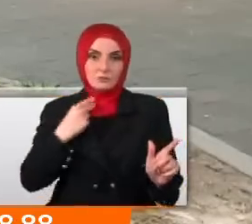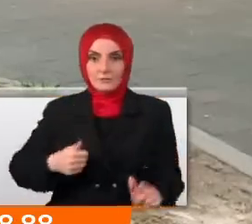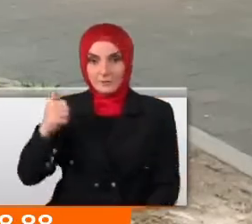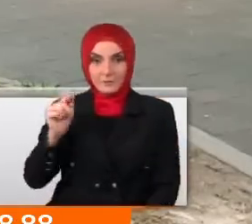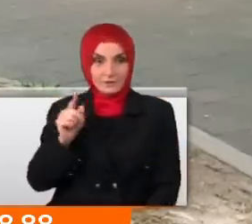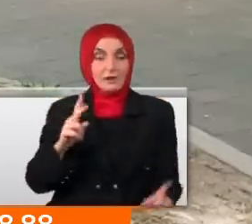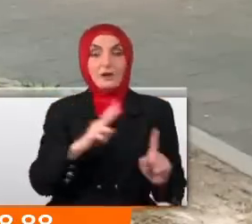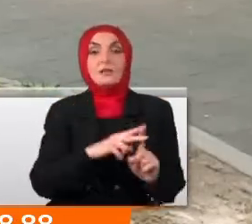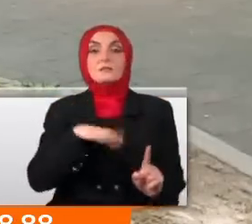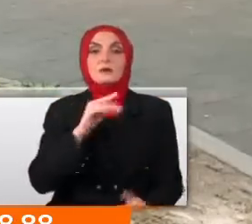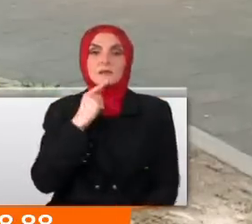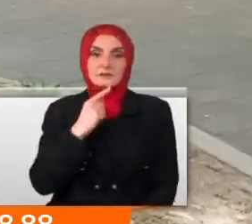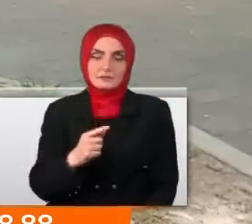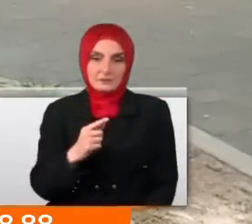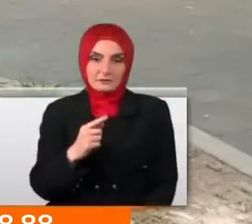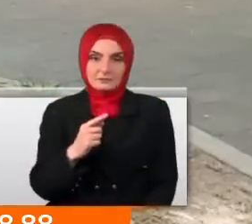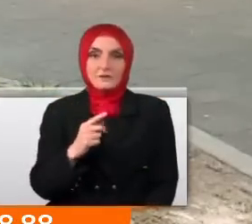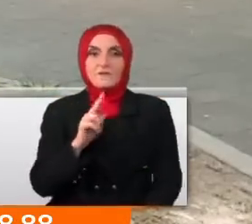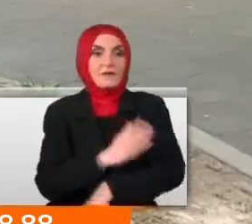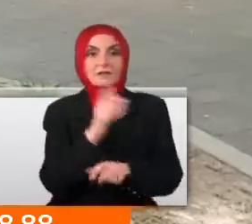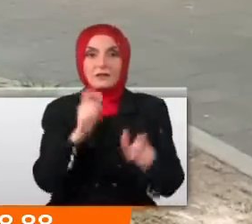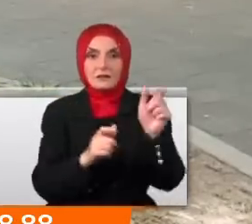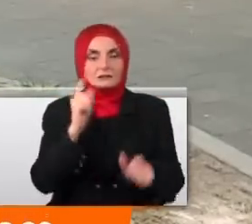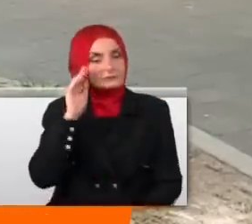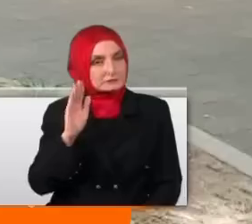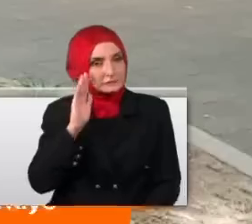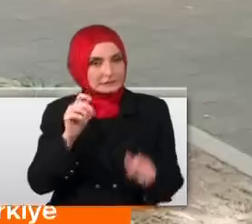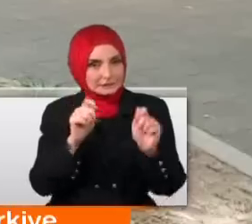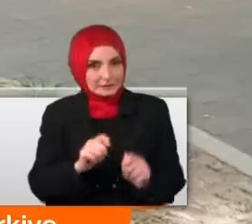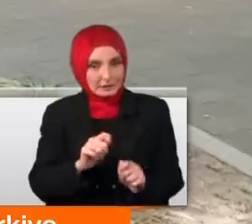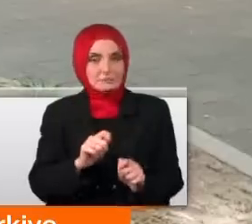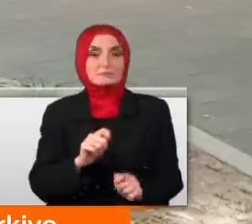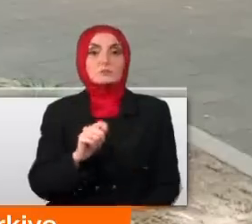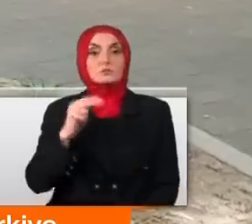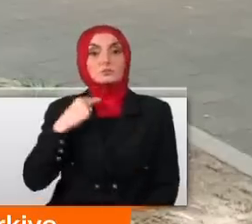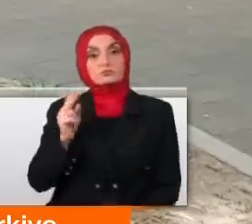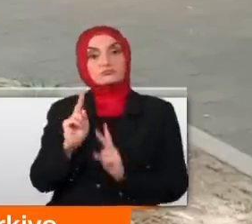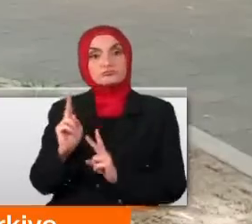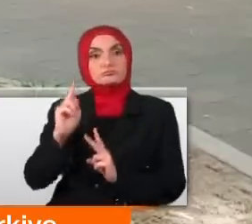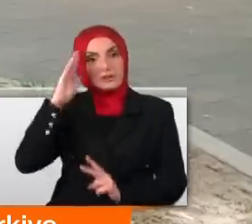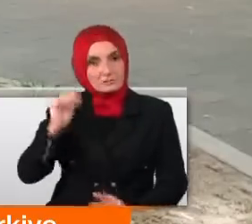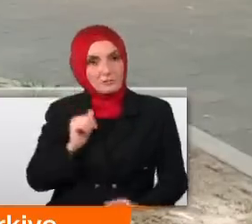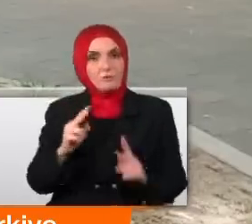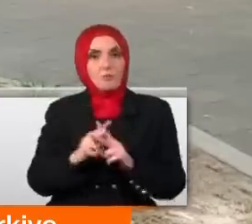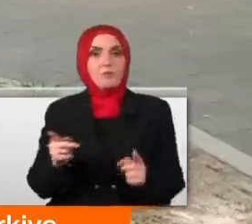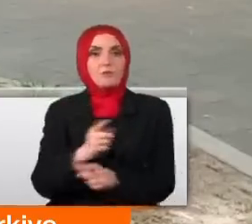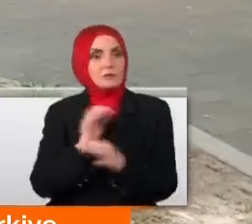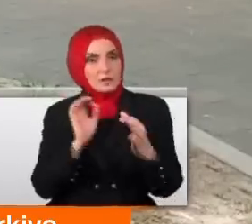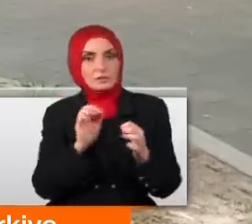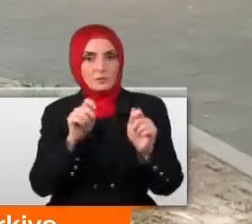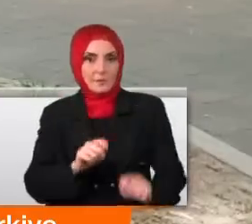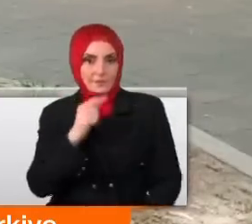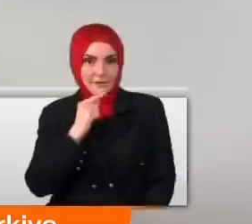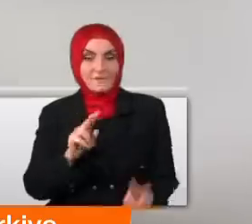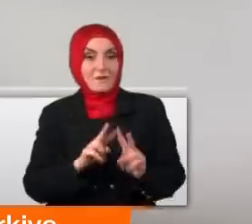savaşçılarından sağduyulu davranmaları ve kolluk kuvvetleriyle iletişime geçmelerini isteyen bakanlık, Wagnercilere güvenlik garantisi